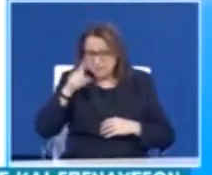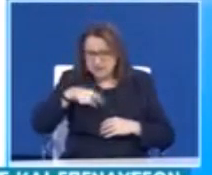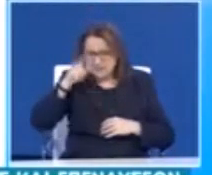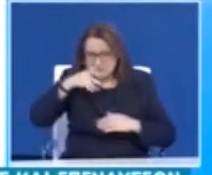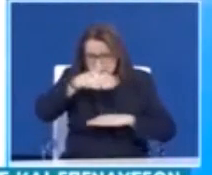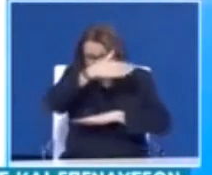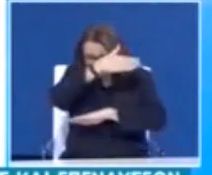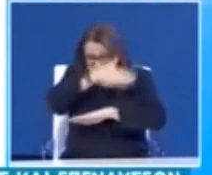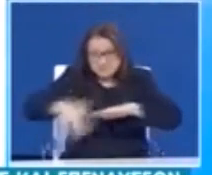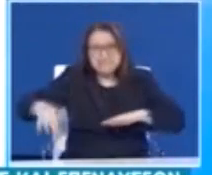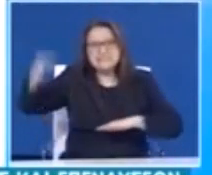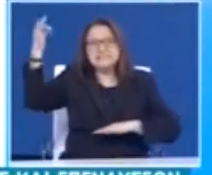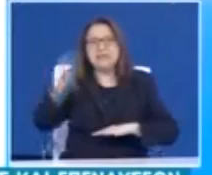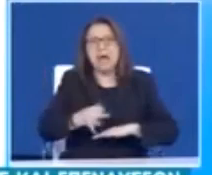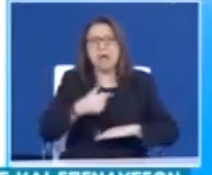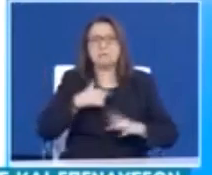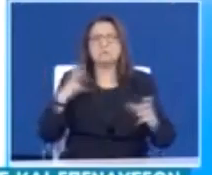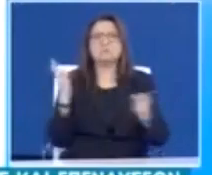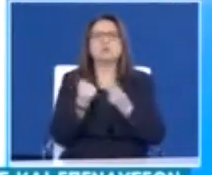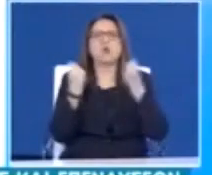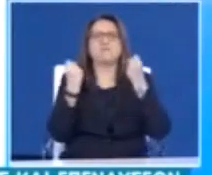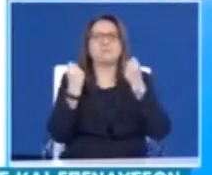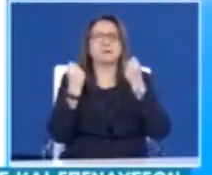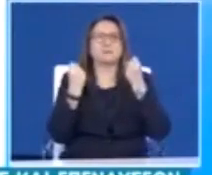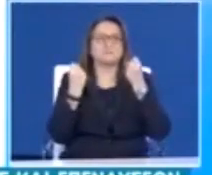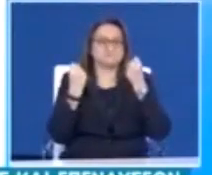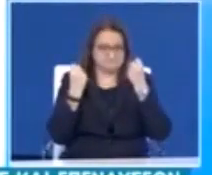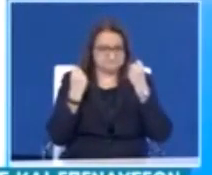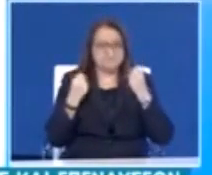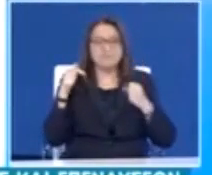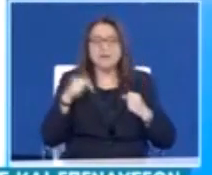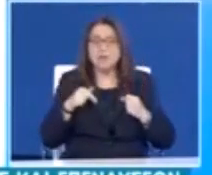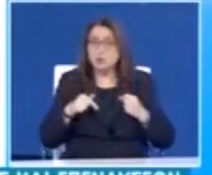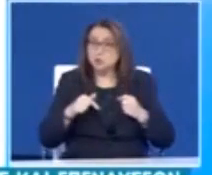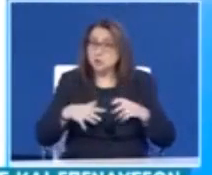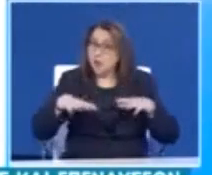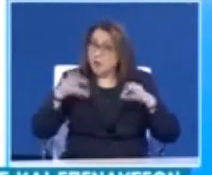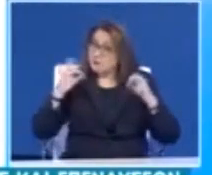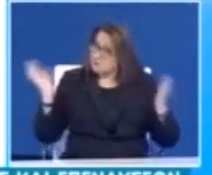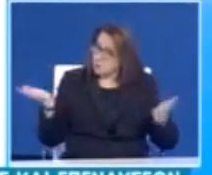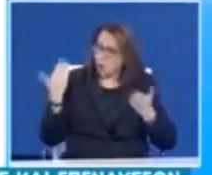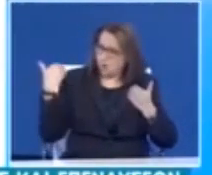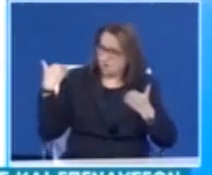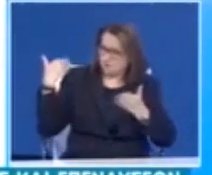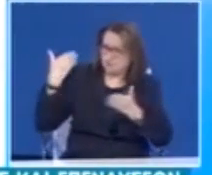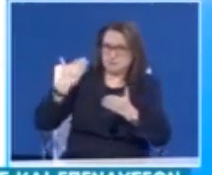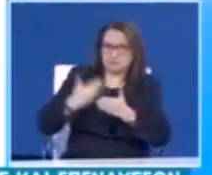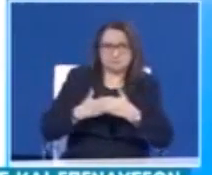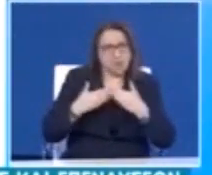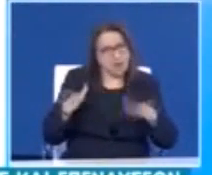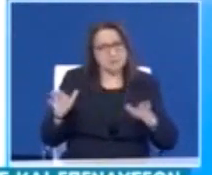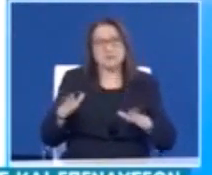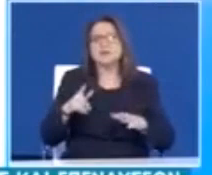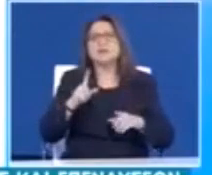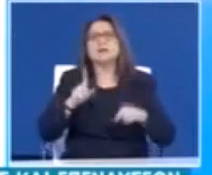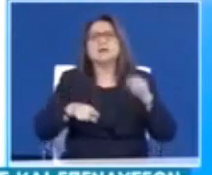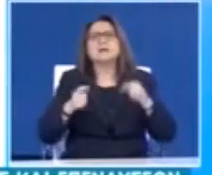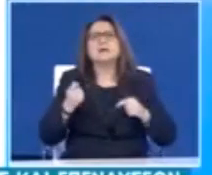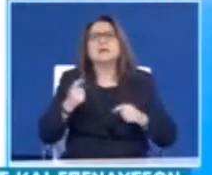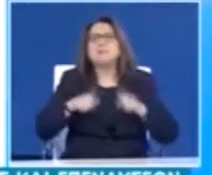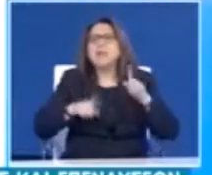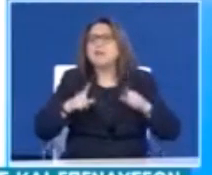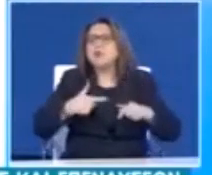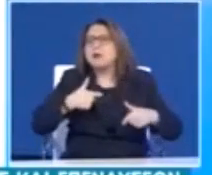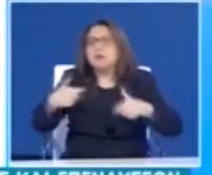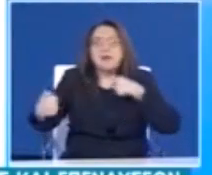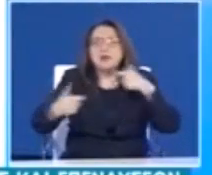Παράλληλα, εγκαινιάσαμε και ήδη αρχίζουν και τρέχουν διάφορα χρηματοδοτικά εργαλεία, τα οποία φτάνουν σε συνολικό